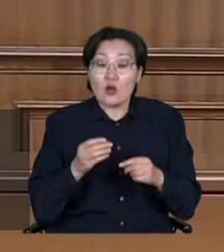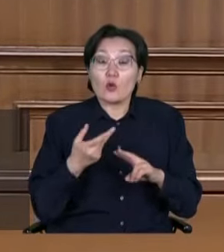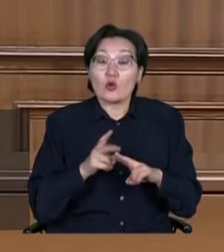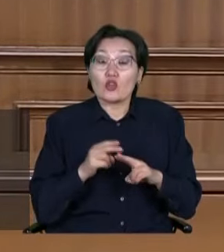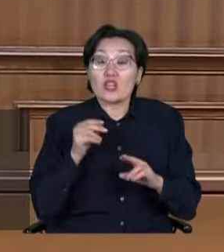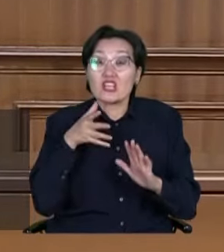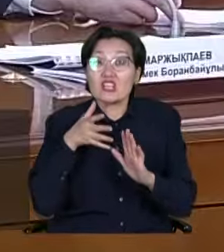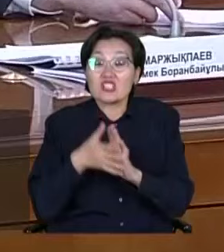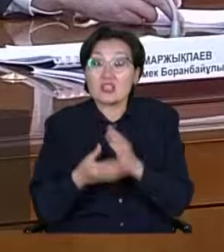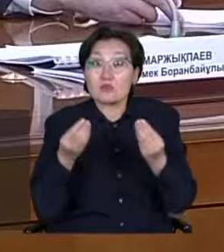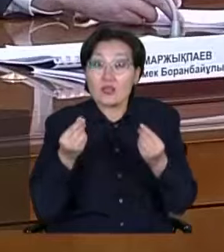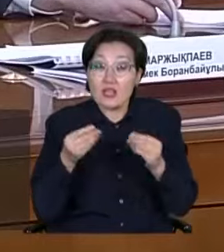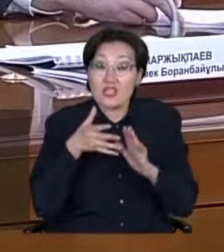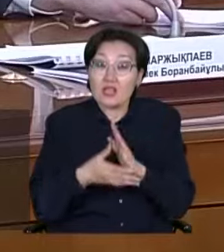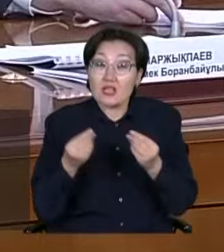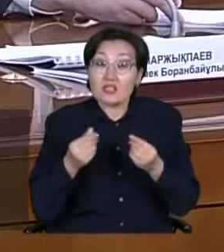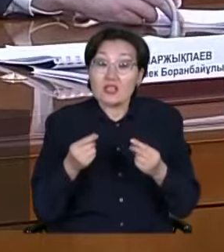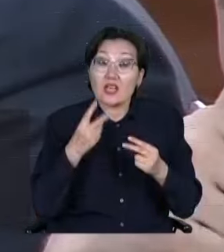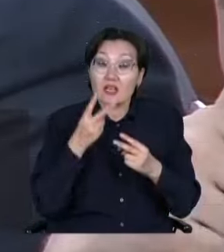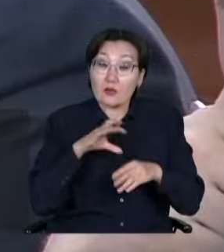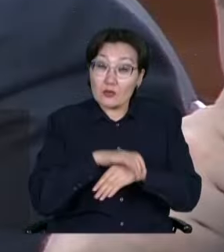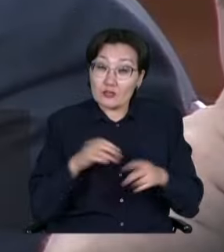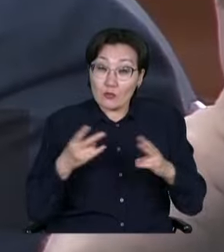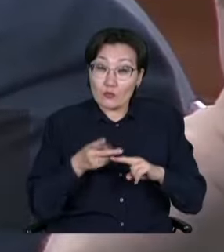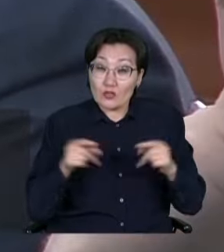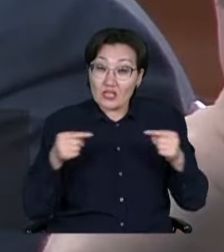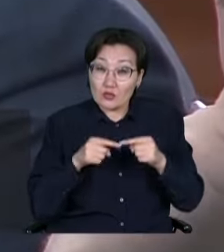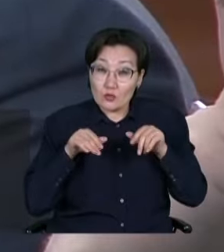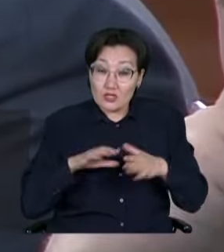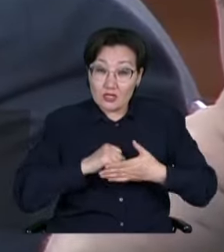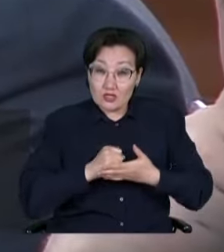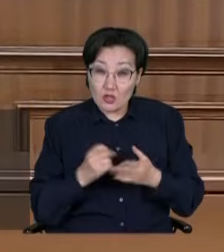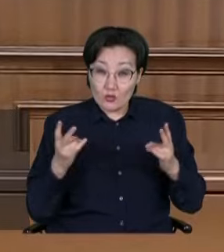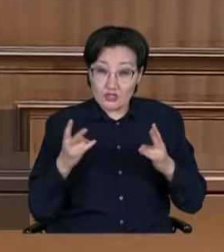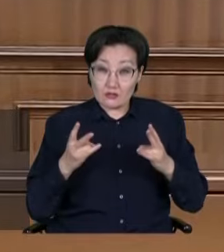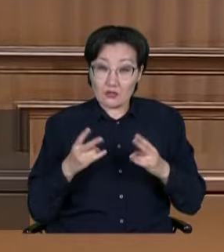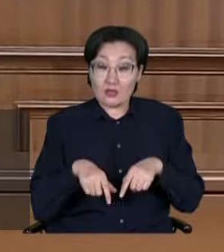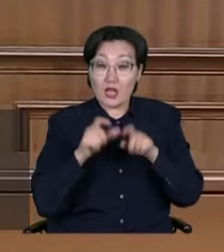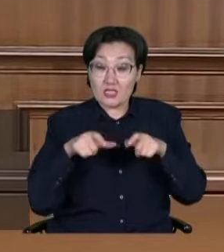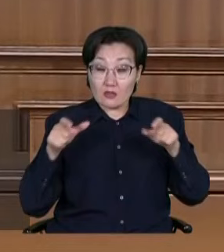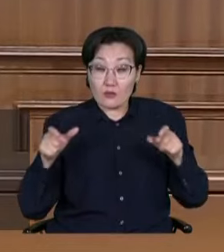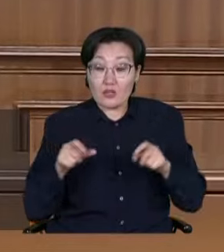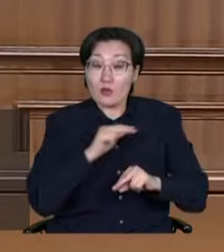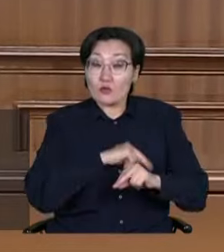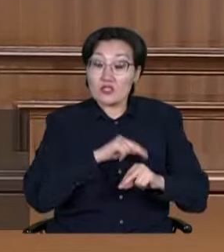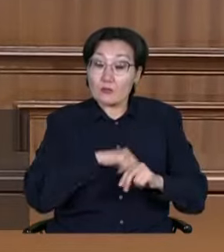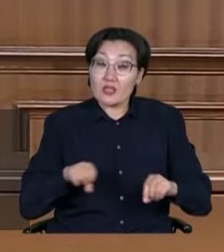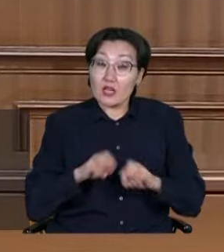қарап анықталуға тиіс. Бұл мәселеде бір нақты шешім қабылдау қажет. Азаматтарды еңбекпен